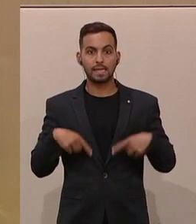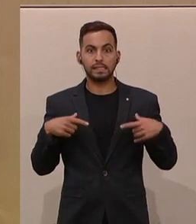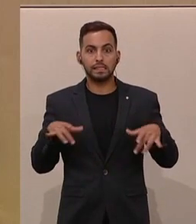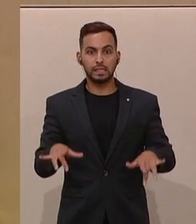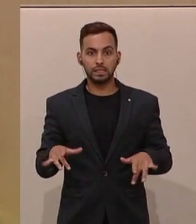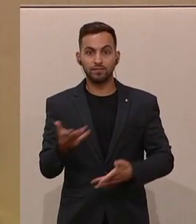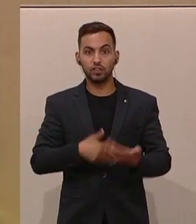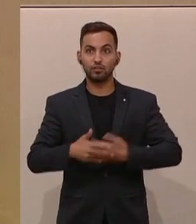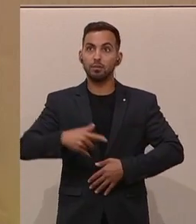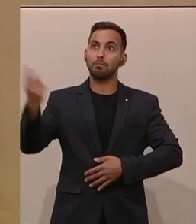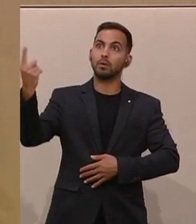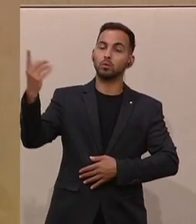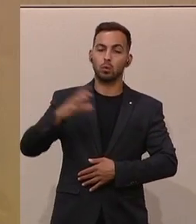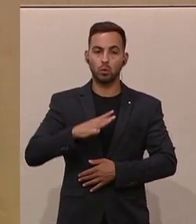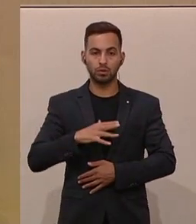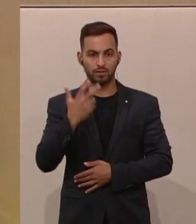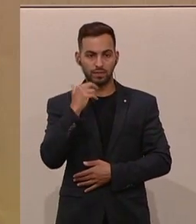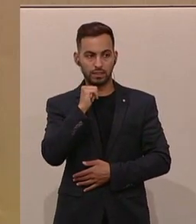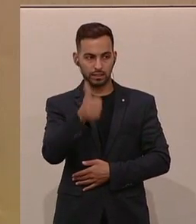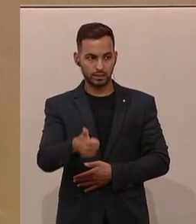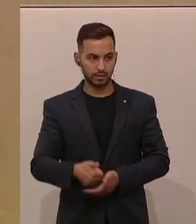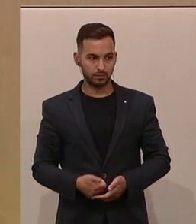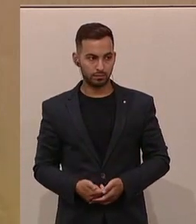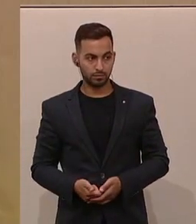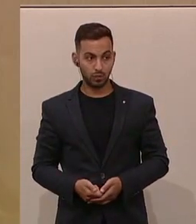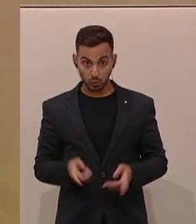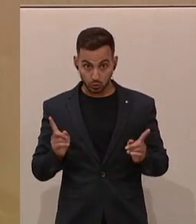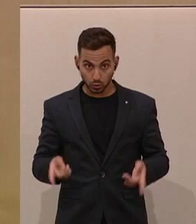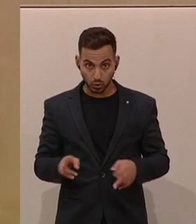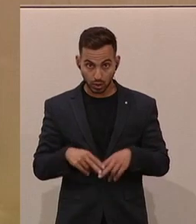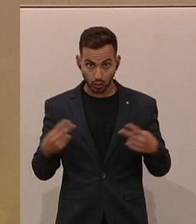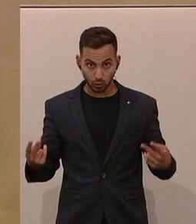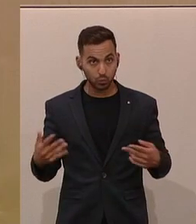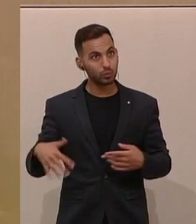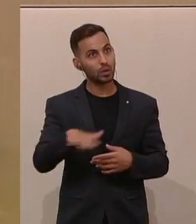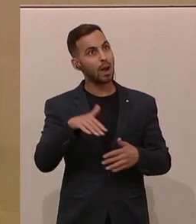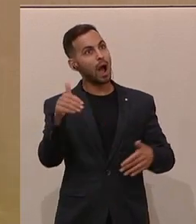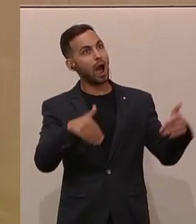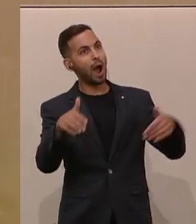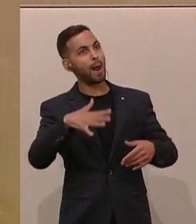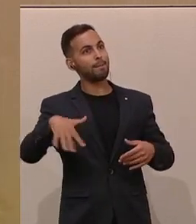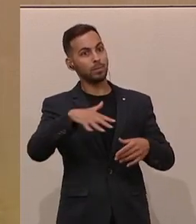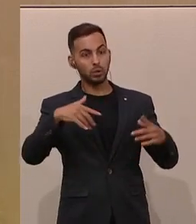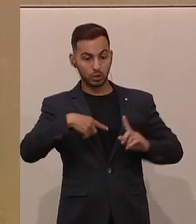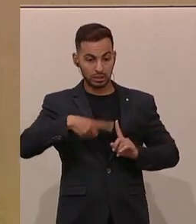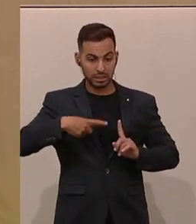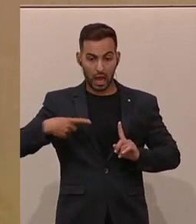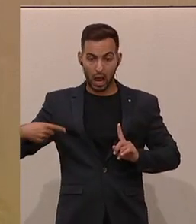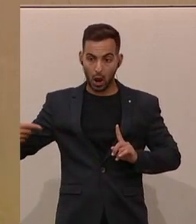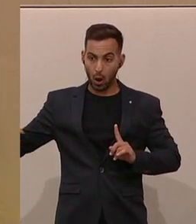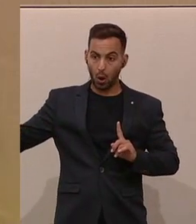wirtschaftlich nicht bedroht wird. Sollen wir unsere naturbelassenen Almweiden durch kilometerlange Zäune vom